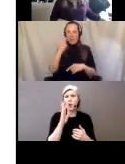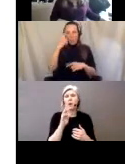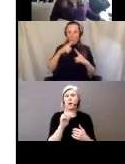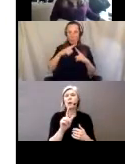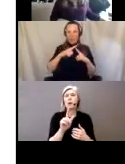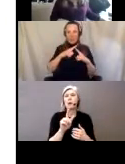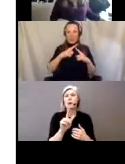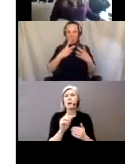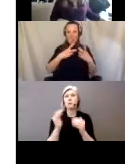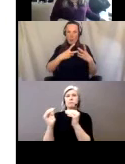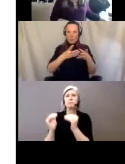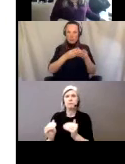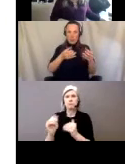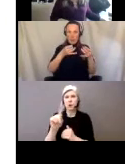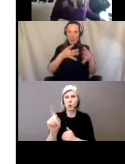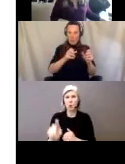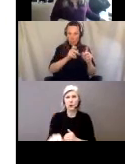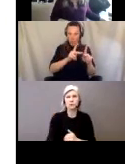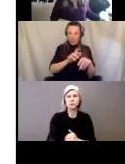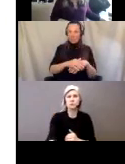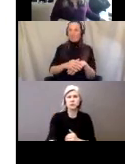le problème technique avec la caméra.